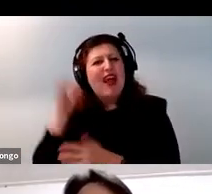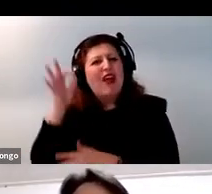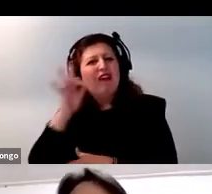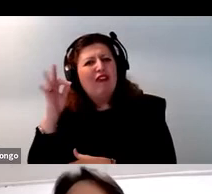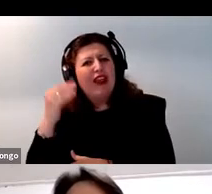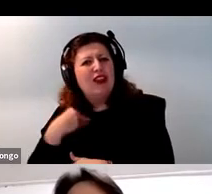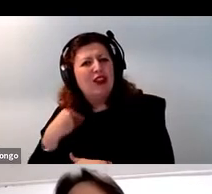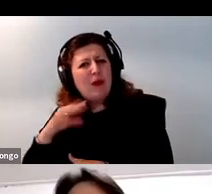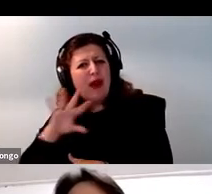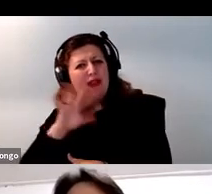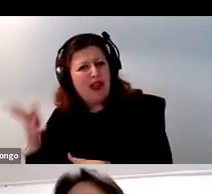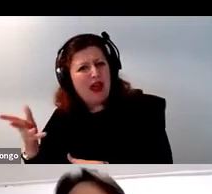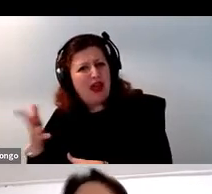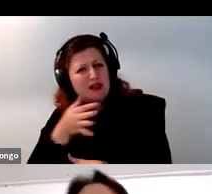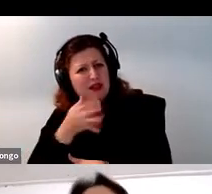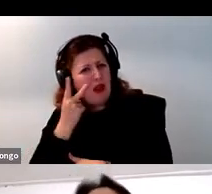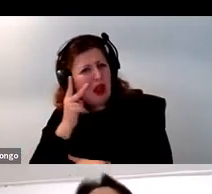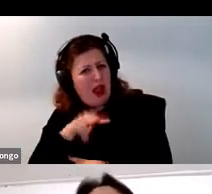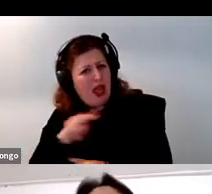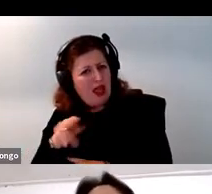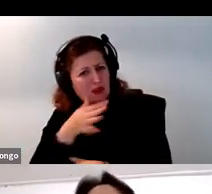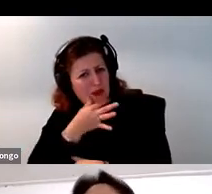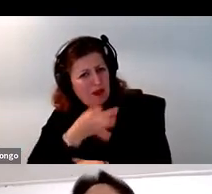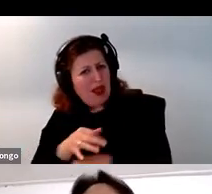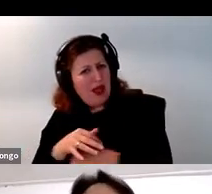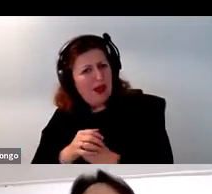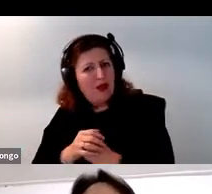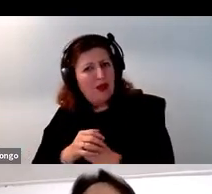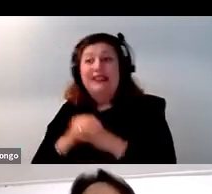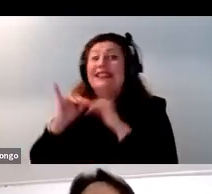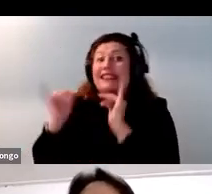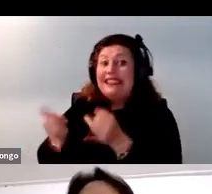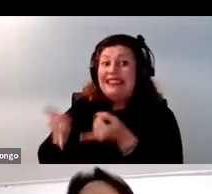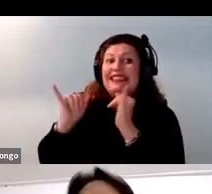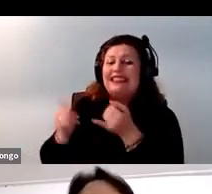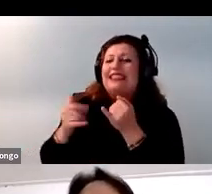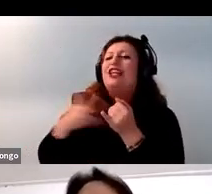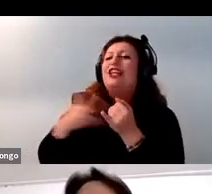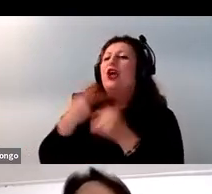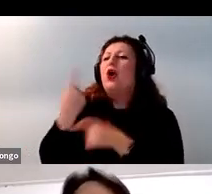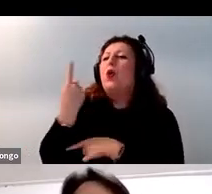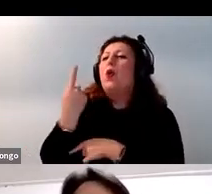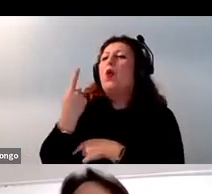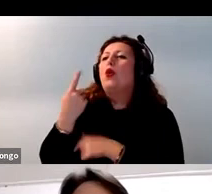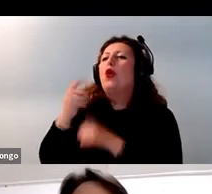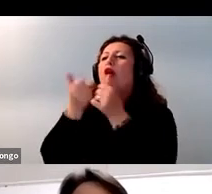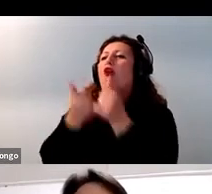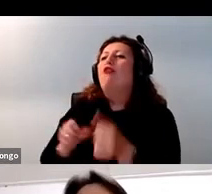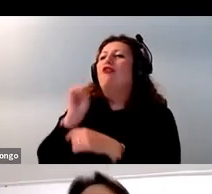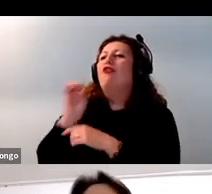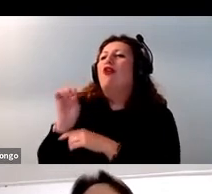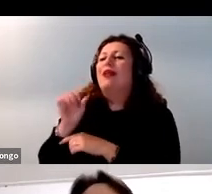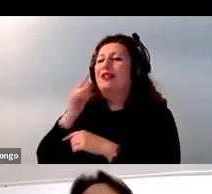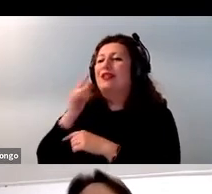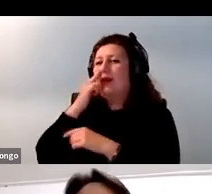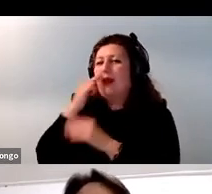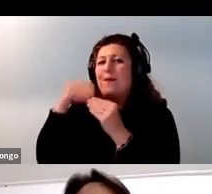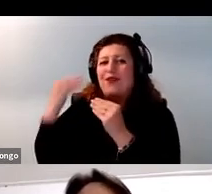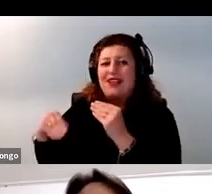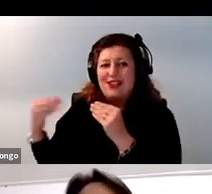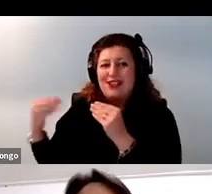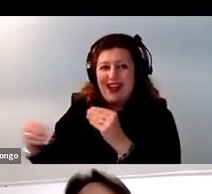perché ce ne sono alcune molto carine. Sì, c'è questa sulla formazione professionale che secondo me ti piace molto. Un casino.